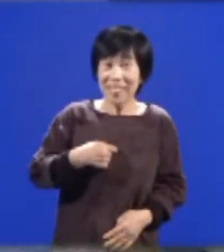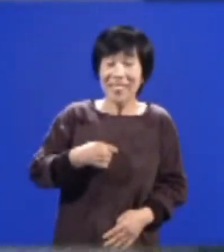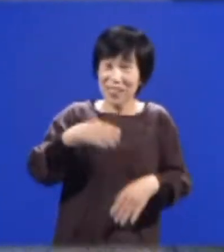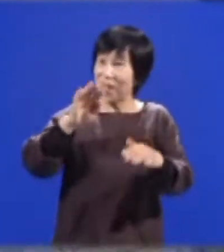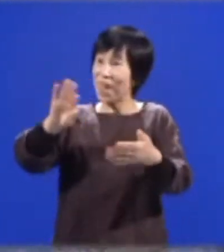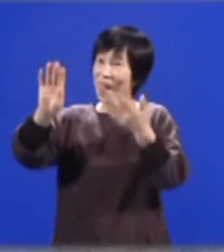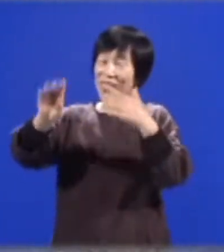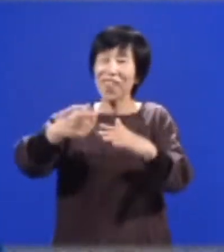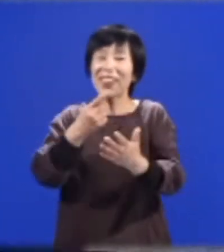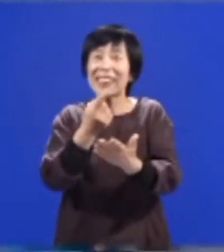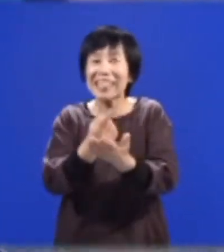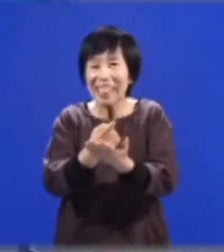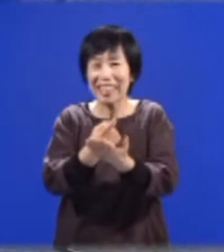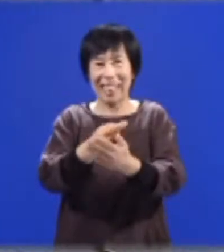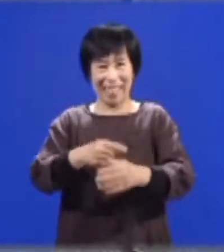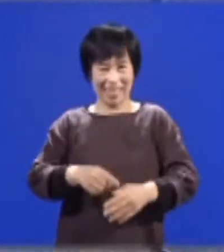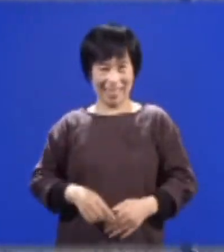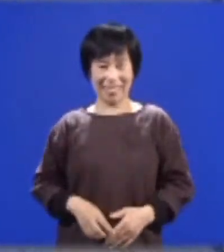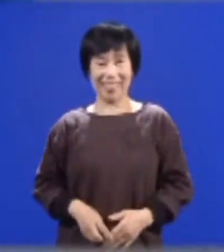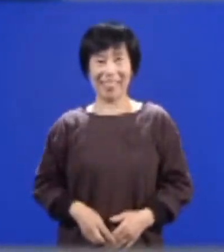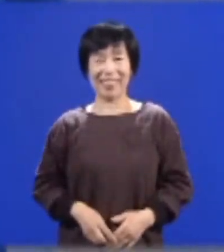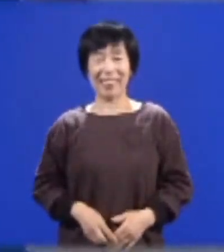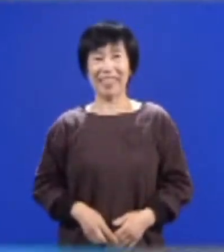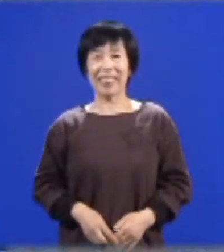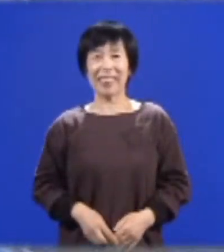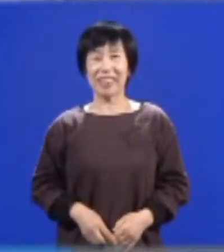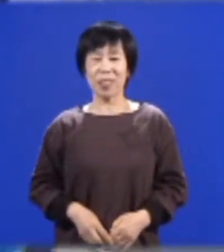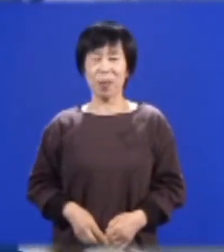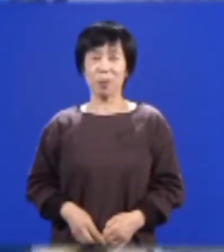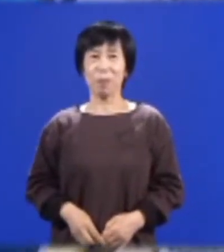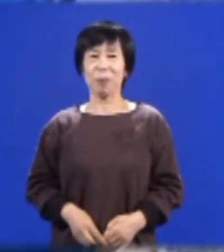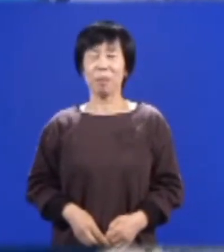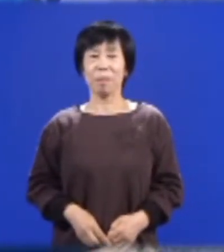私も飛び入り参加しちゃいました。